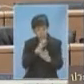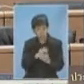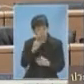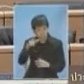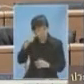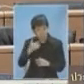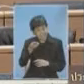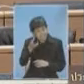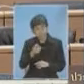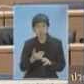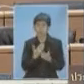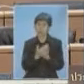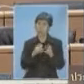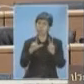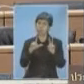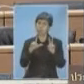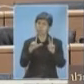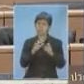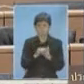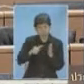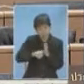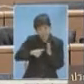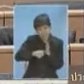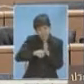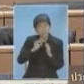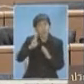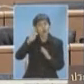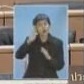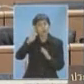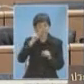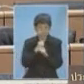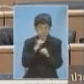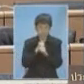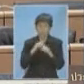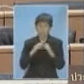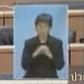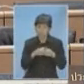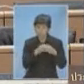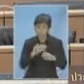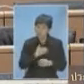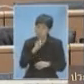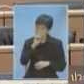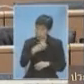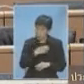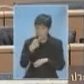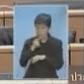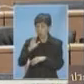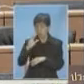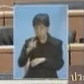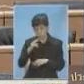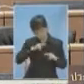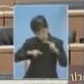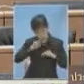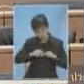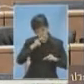อนดอนไม่กี่วัน2ล้านบาทแล้วใบเสร็จเป็นใบเสร็จของบริษัททัวร์ที่ทำไป ผมขอแจ้งเรื่องนี้กับปปช.นะครับต้องตรวจ